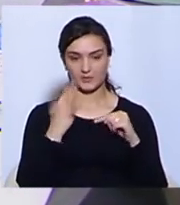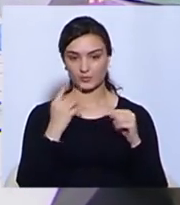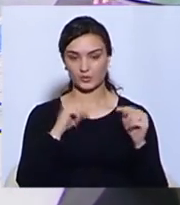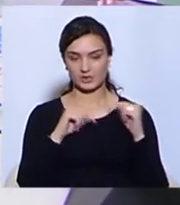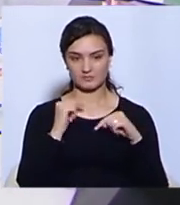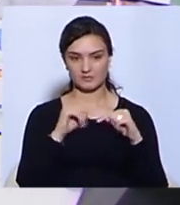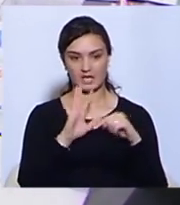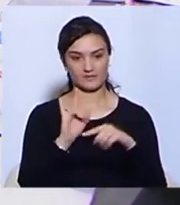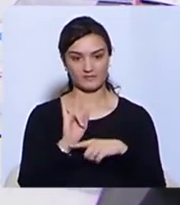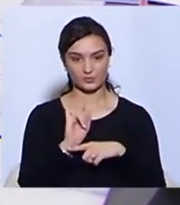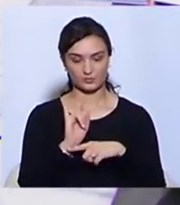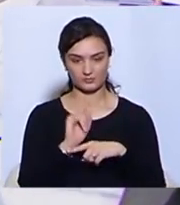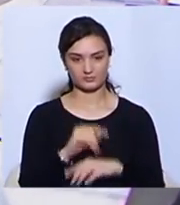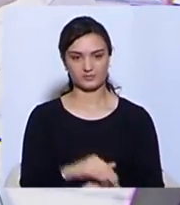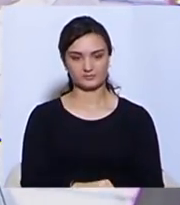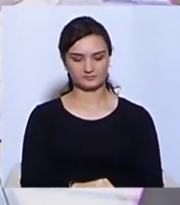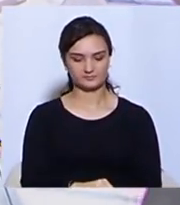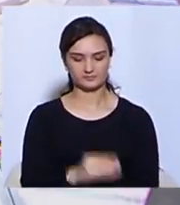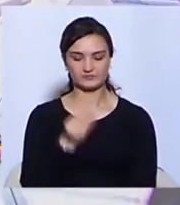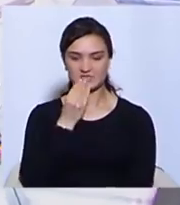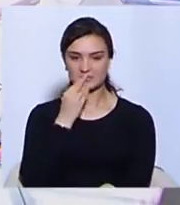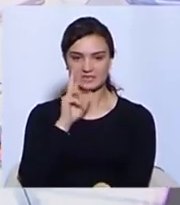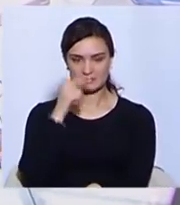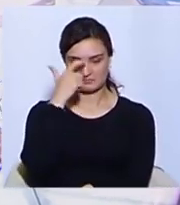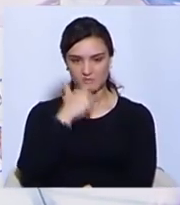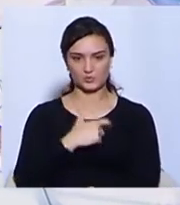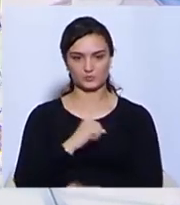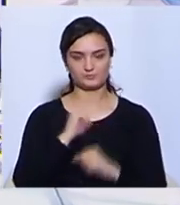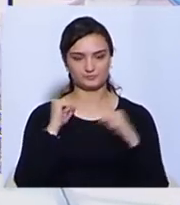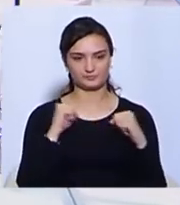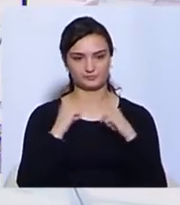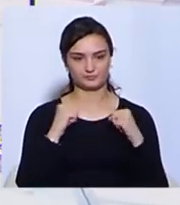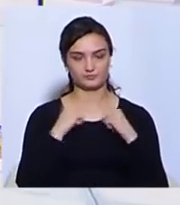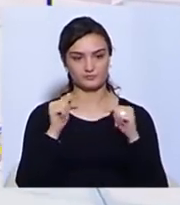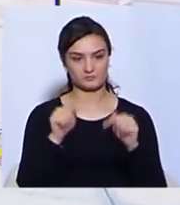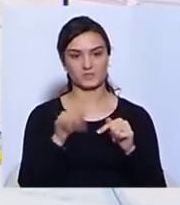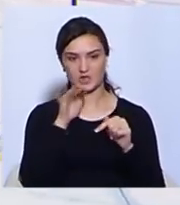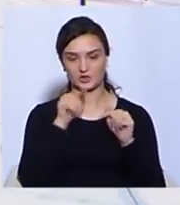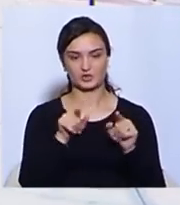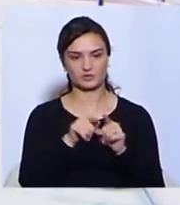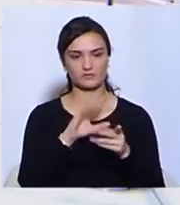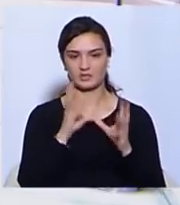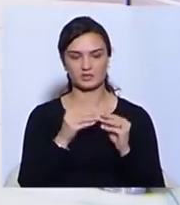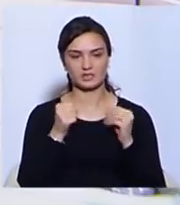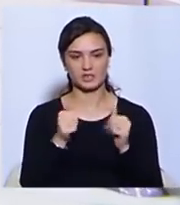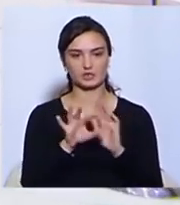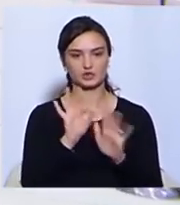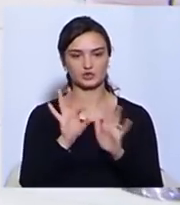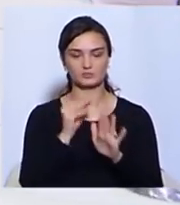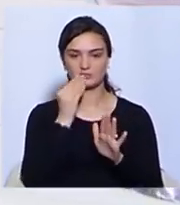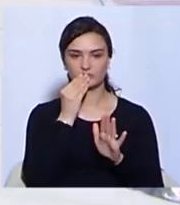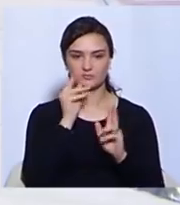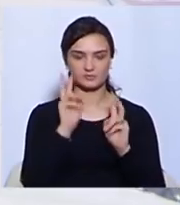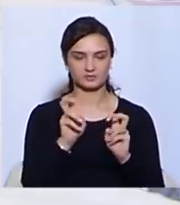თუ სისტემატურად არ ვატყუებთ კვებისა და ფიზიკური აქტივობის მონაცვლეობით, მაშინ ყველაზე კარგად შერჩეული კვების